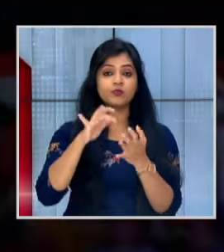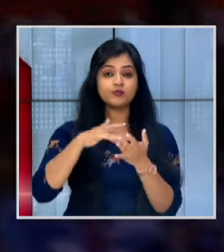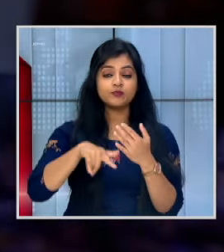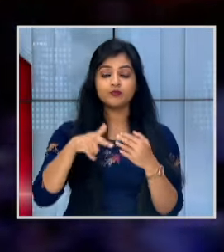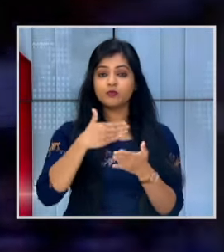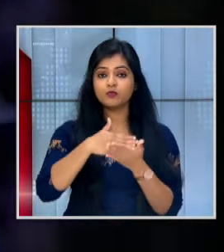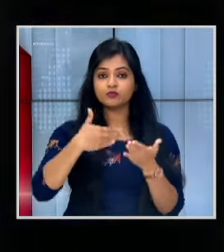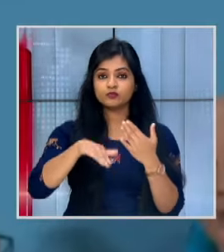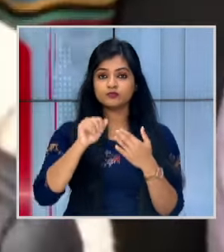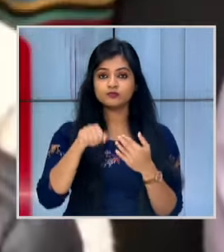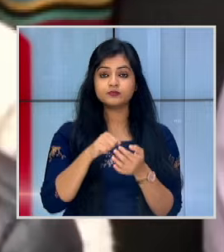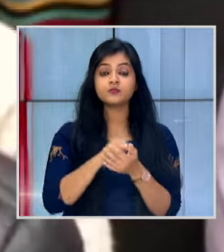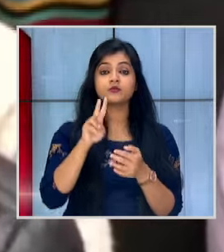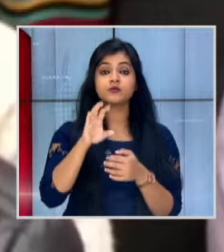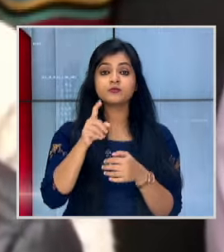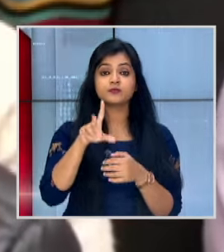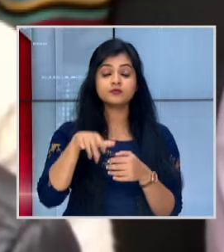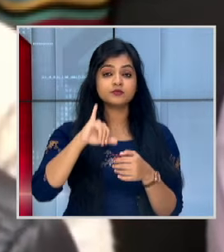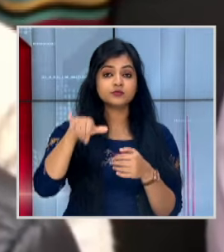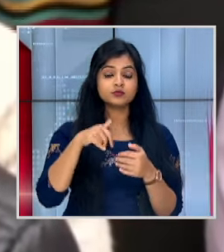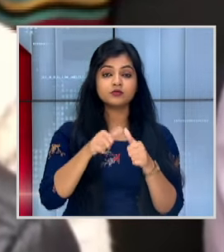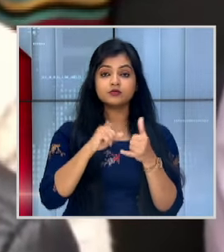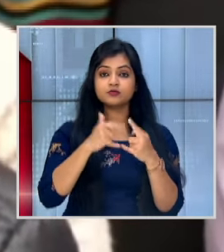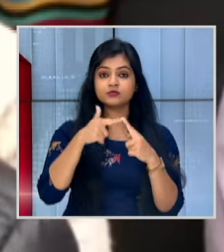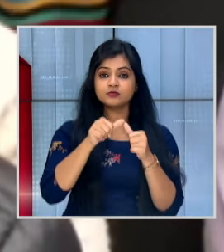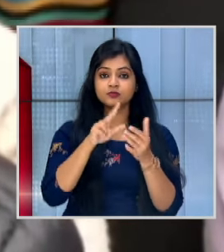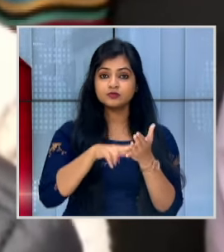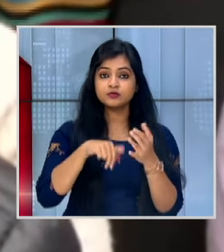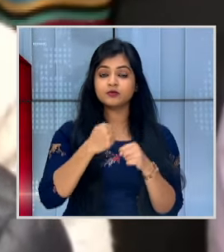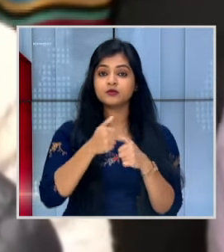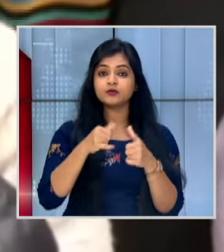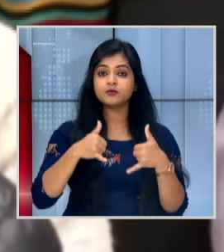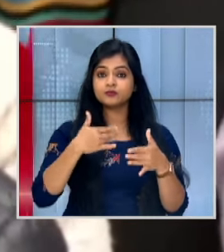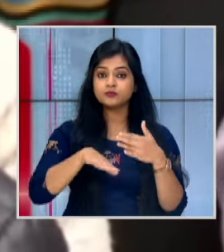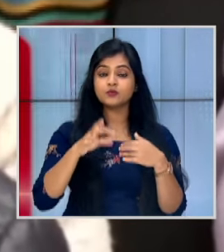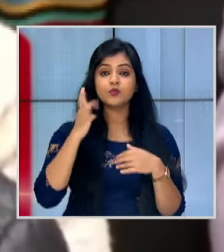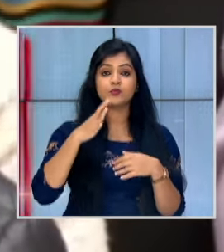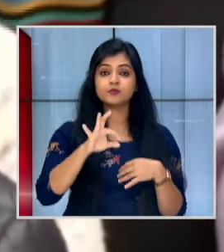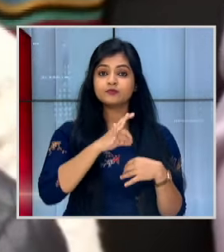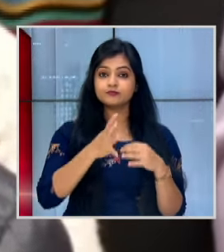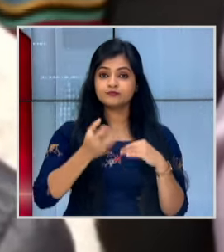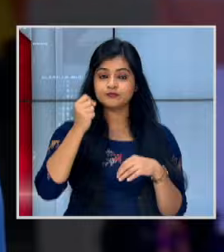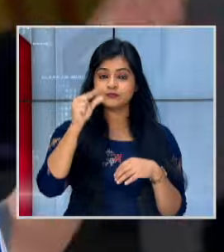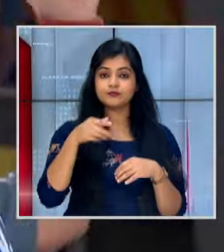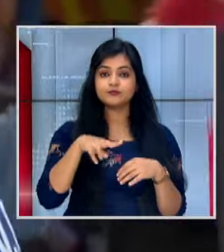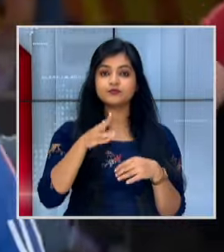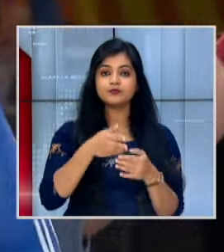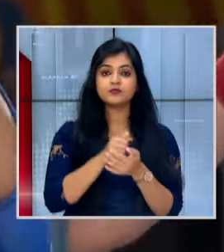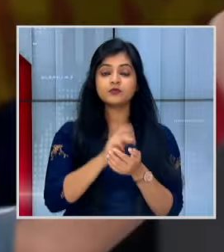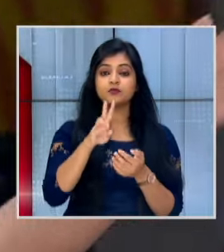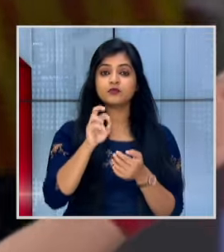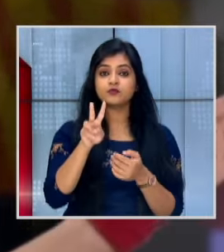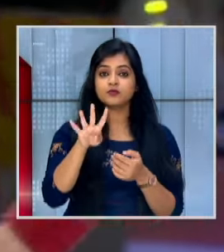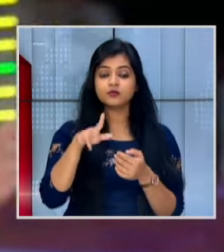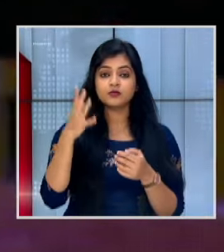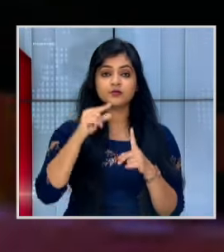താരം ശസ്ത്രക്രിയയ്ക്ക് വിധേയയാകും. 2018 ജക്കാർത്ത ഏഷ്യൻ ഗെയിംസിലെ സ്വർണ്ണ മെഡൽ ജേതാവാണ് വിനേഷ്. 2024 പാരീസ്